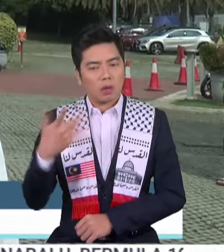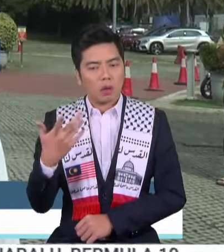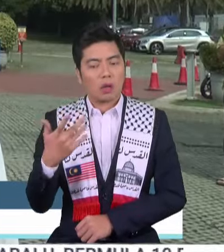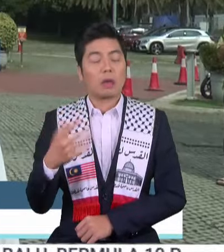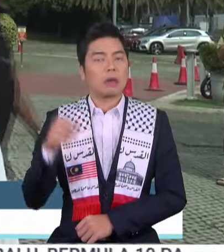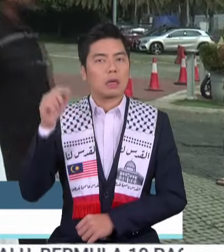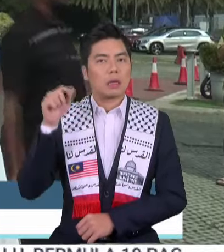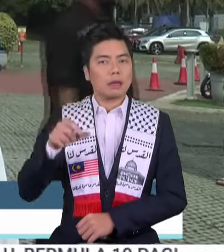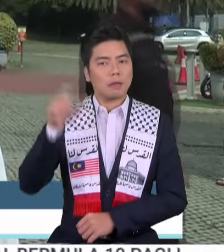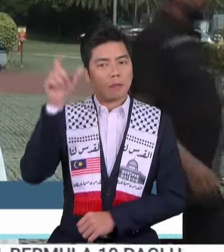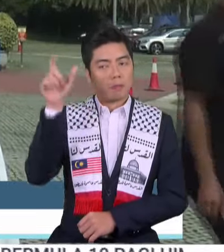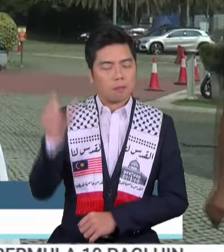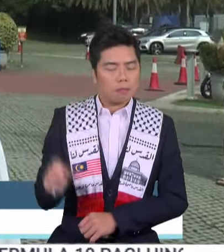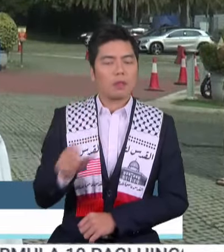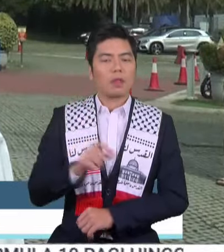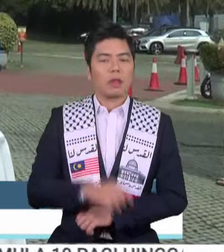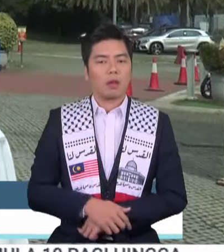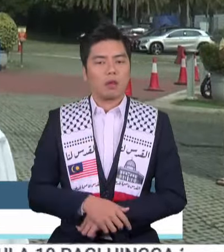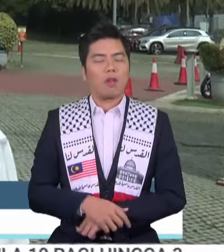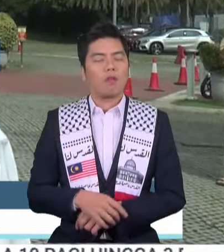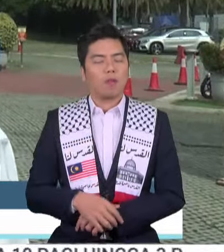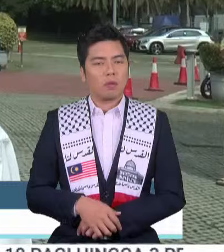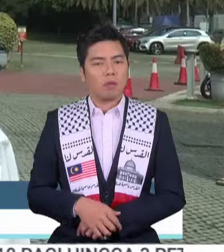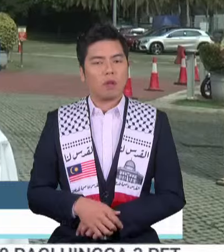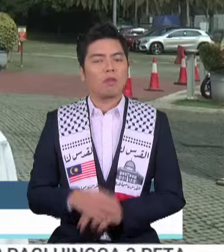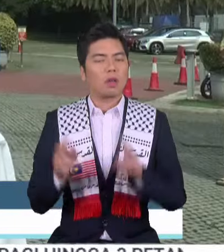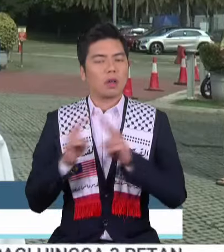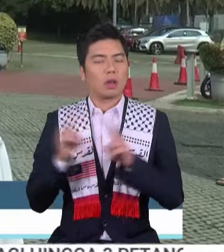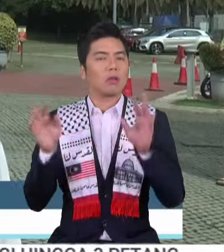prinsipal inilah sangat-sangat